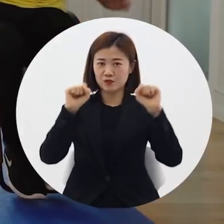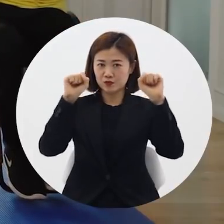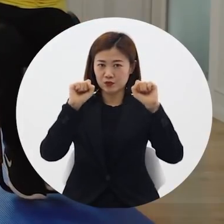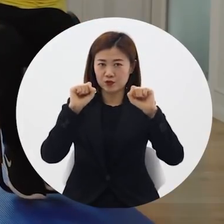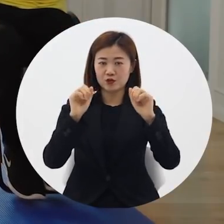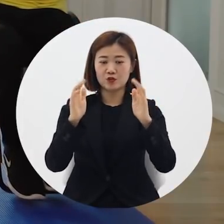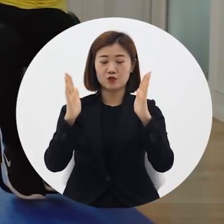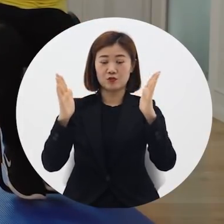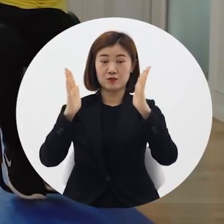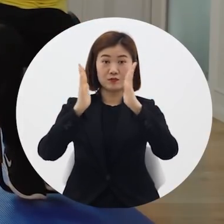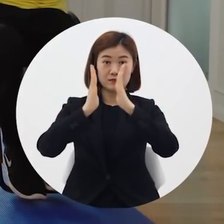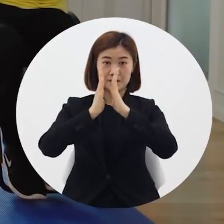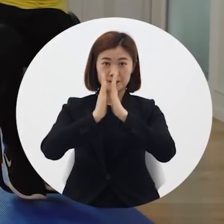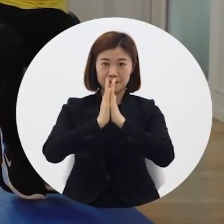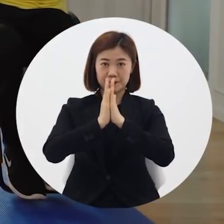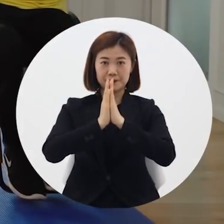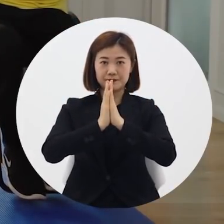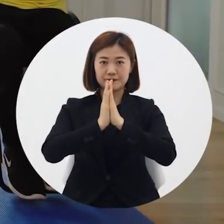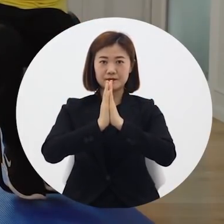두 손바닥을 모아주시고